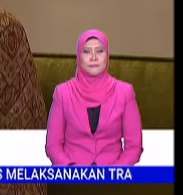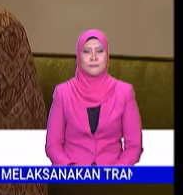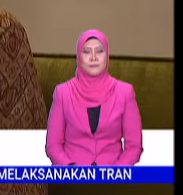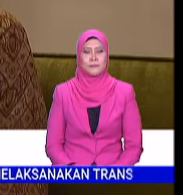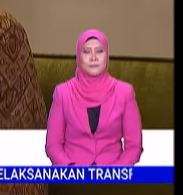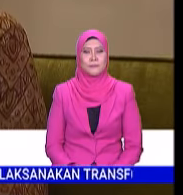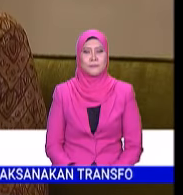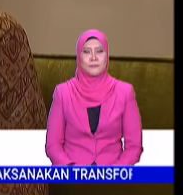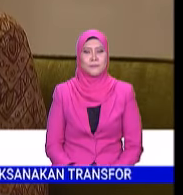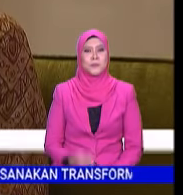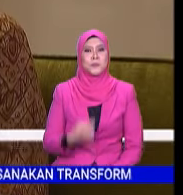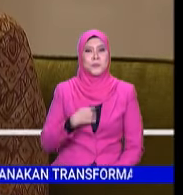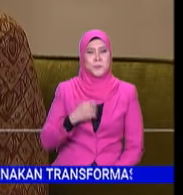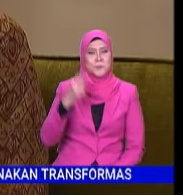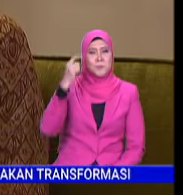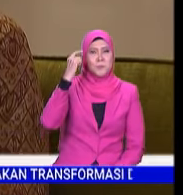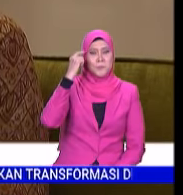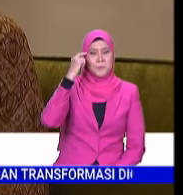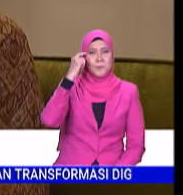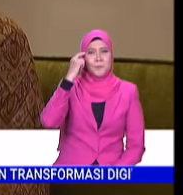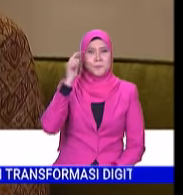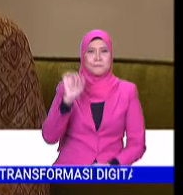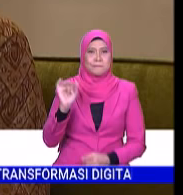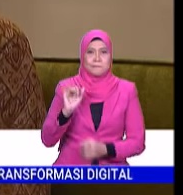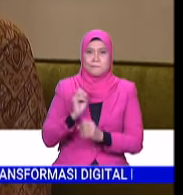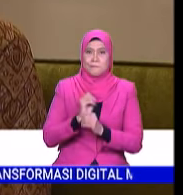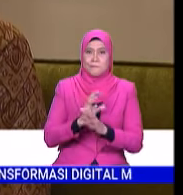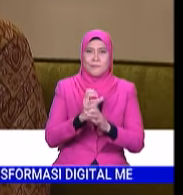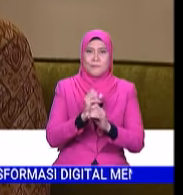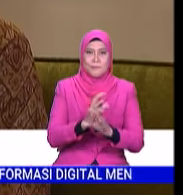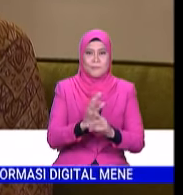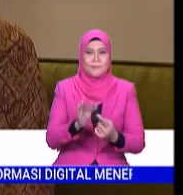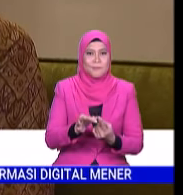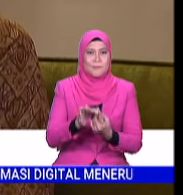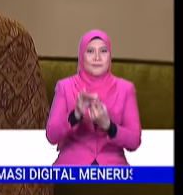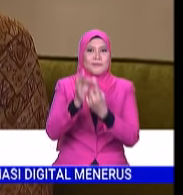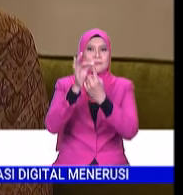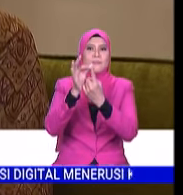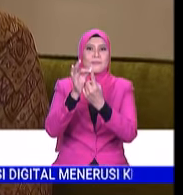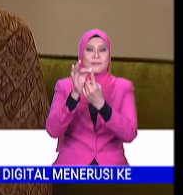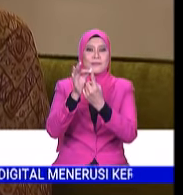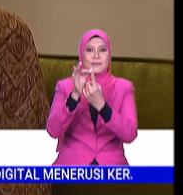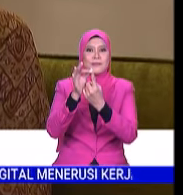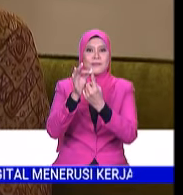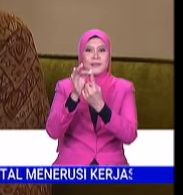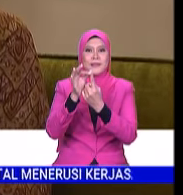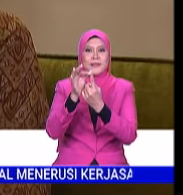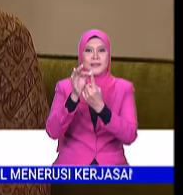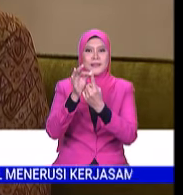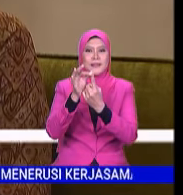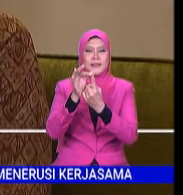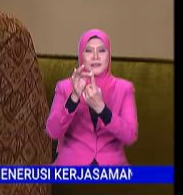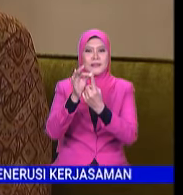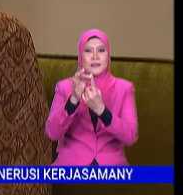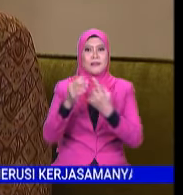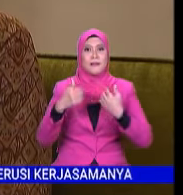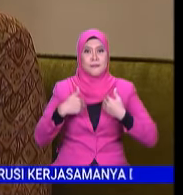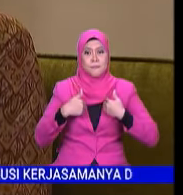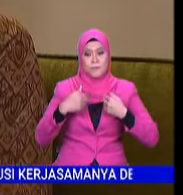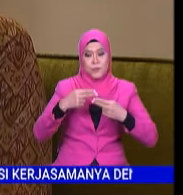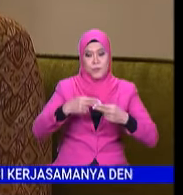Saya anggapkan ini sebagai satu inisiatif yang agak istimewa, di mana sebuah